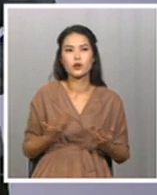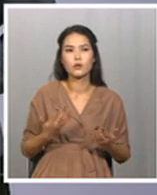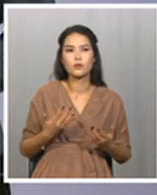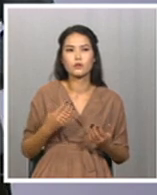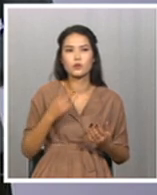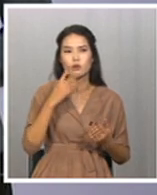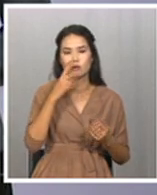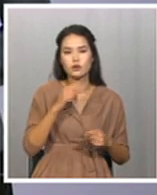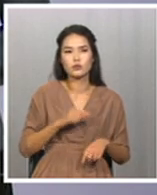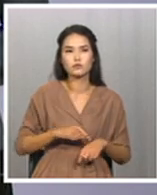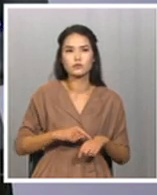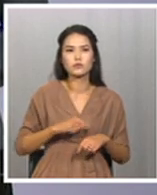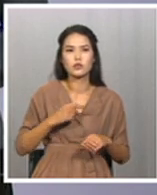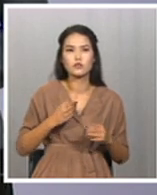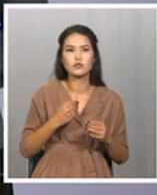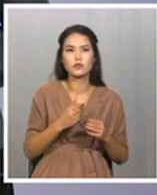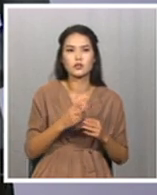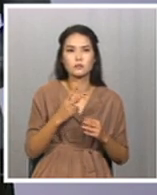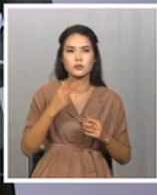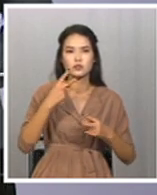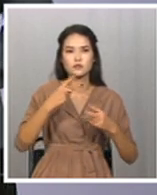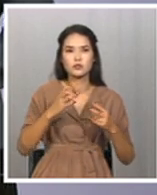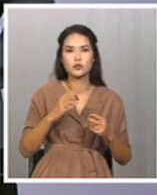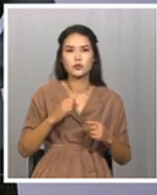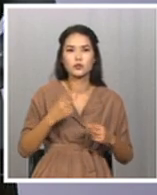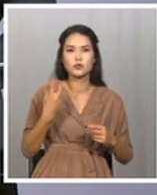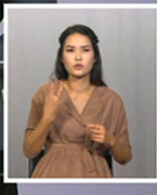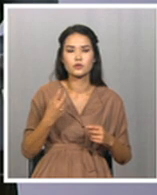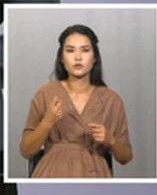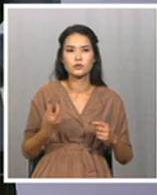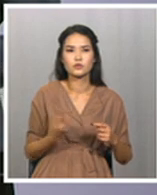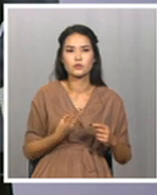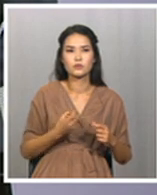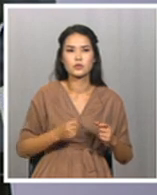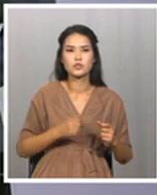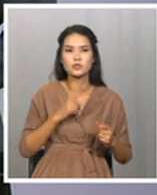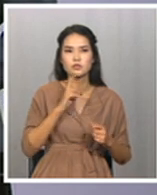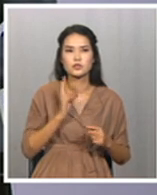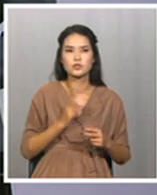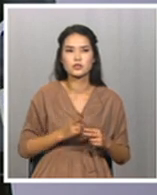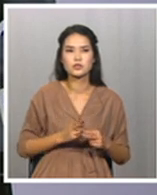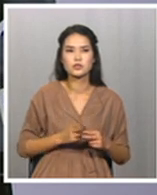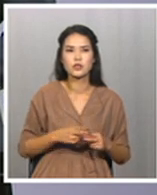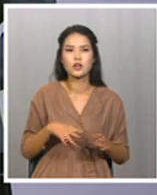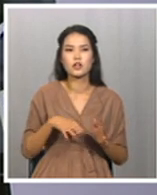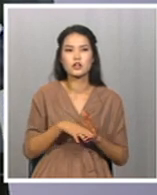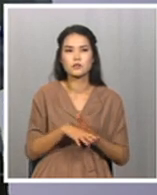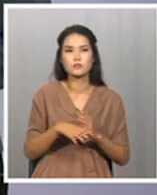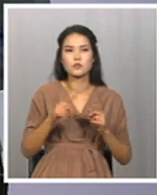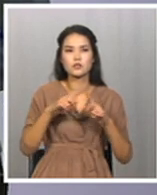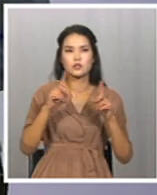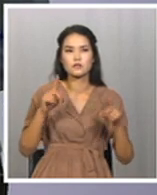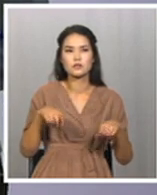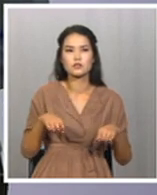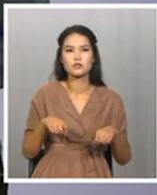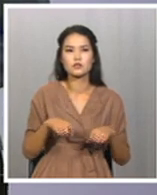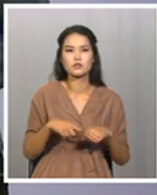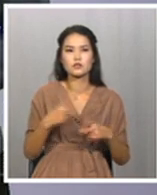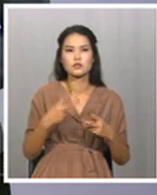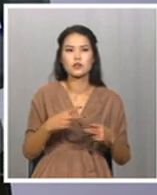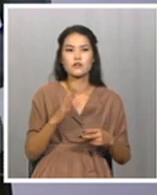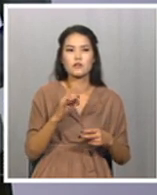Какие ощущения возникают при их сравнении? Заполните таблицу, опираясь на критерии сравнения –